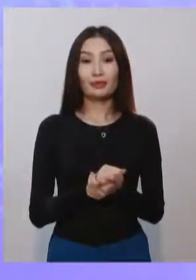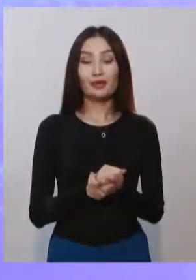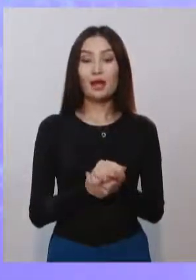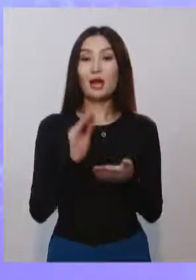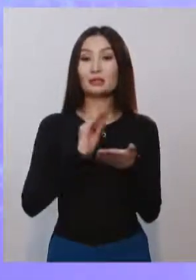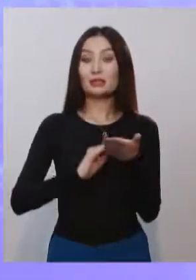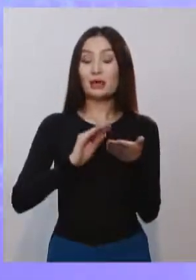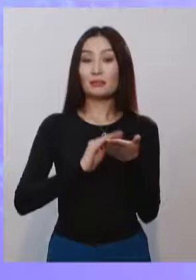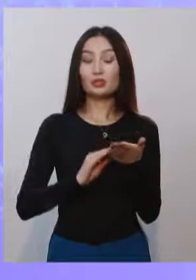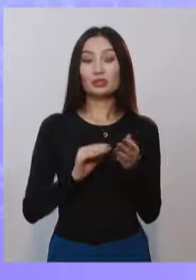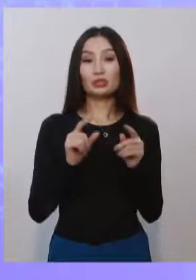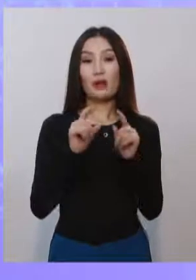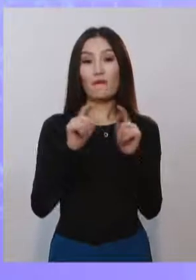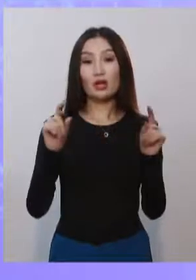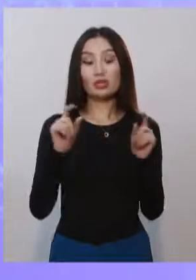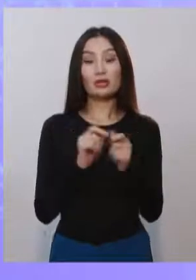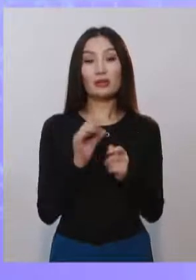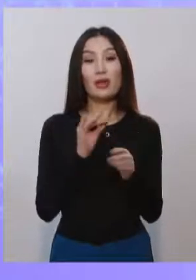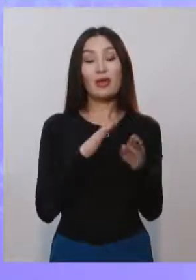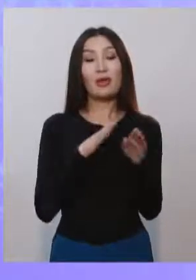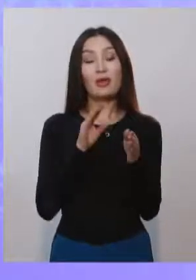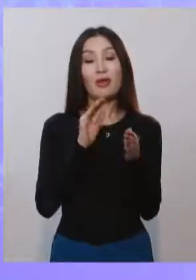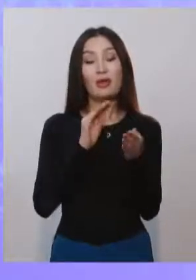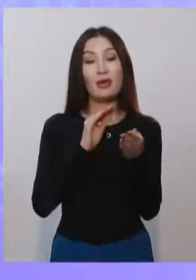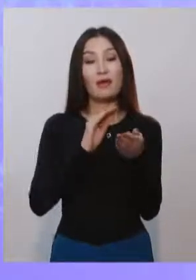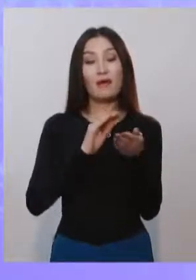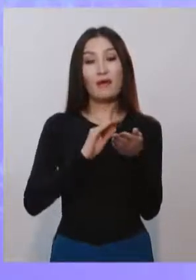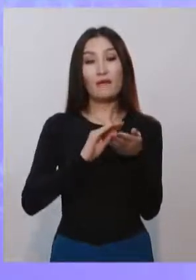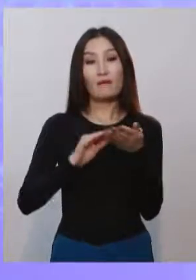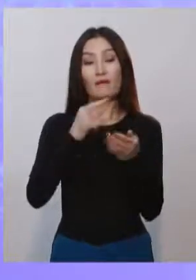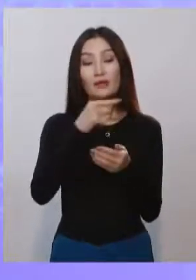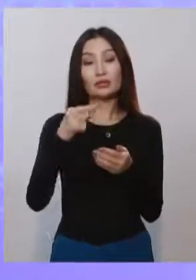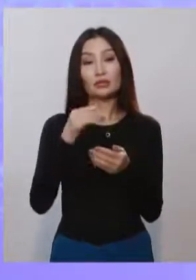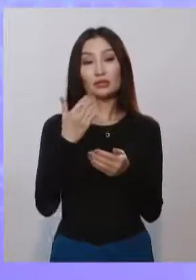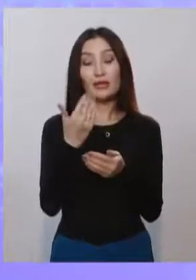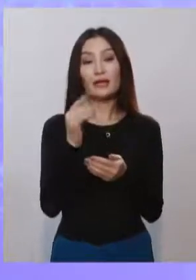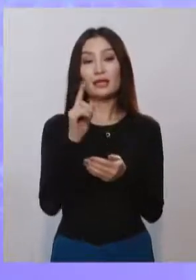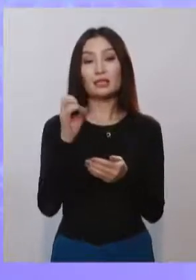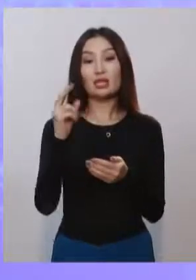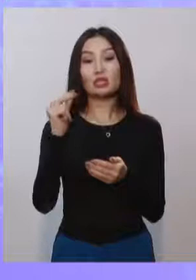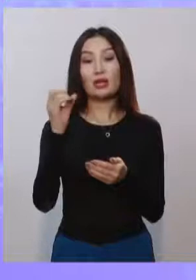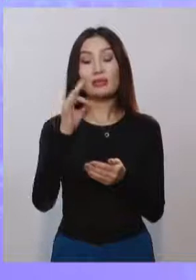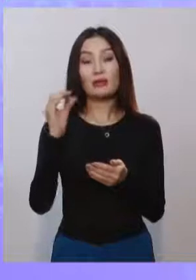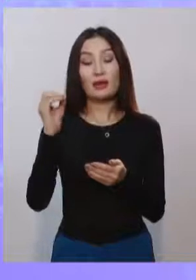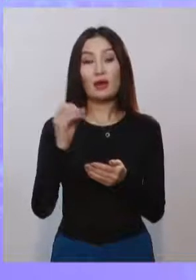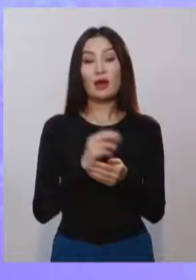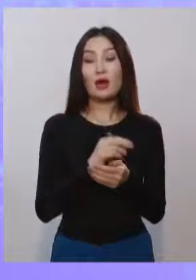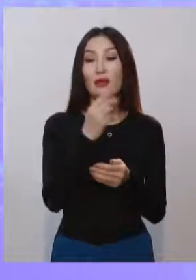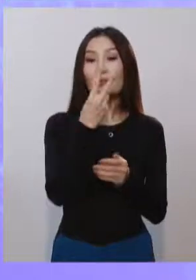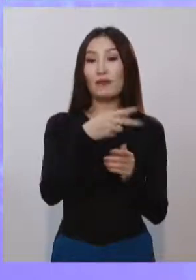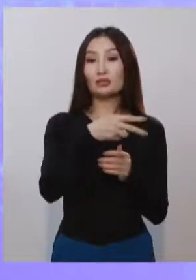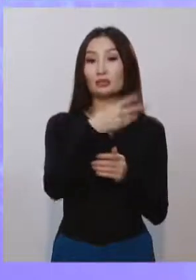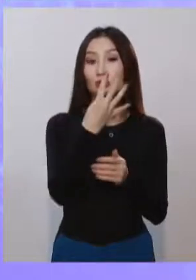запишите выражение и вычислить и их значения к числу